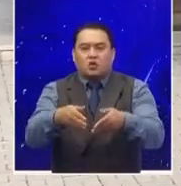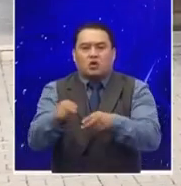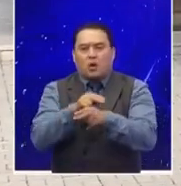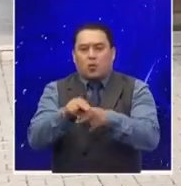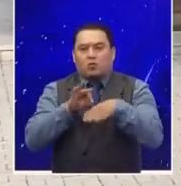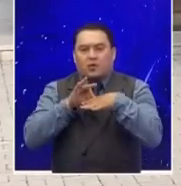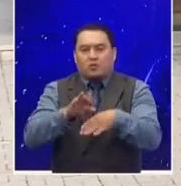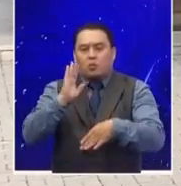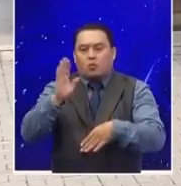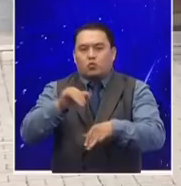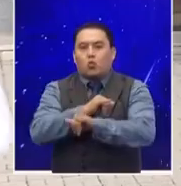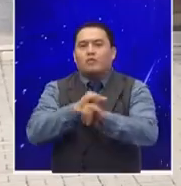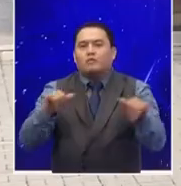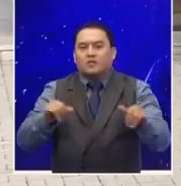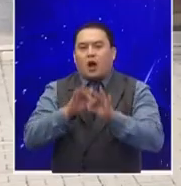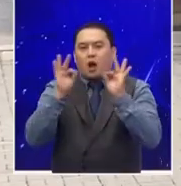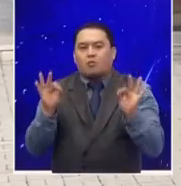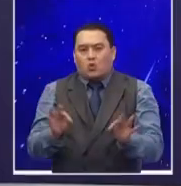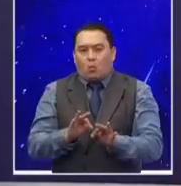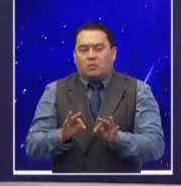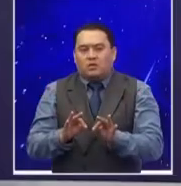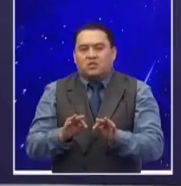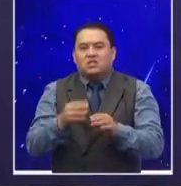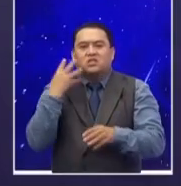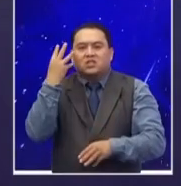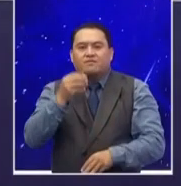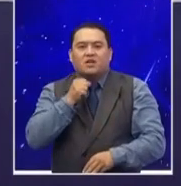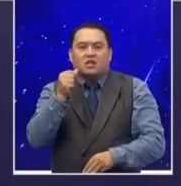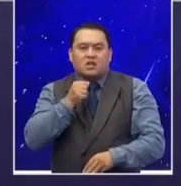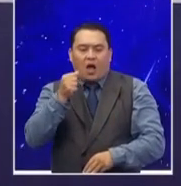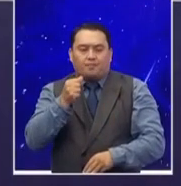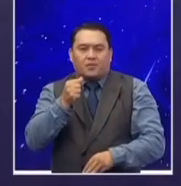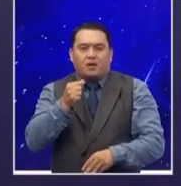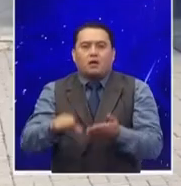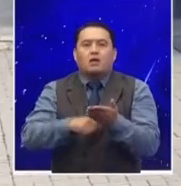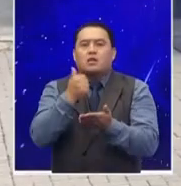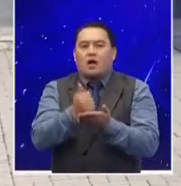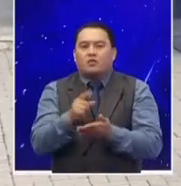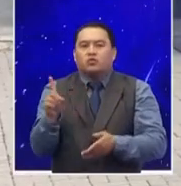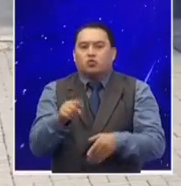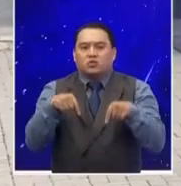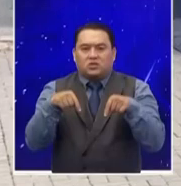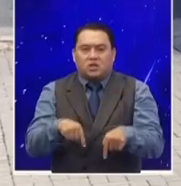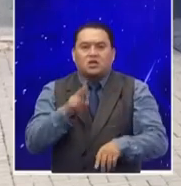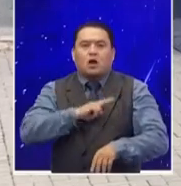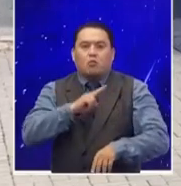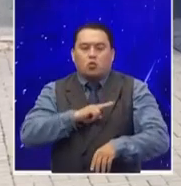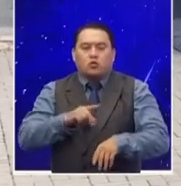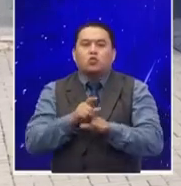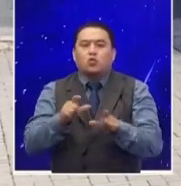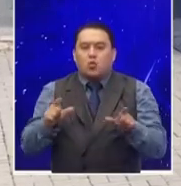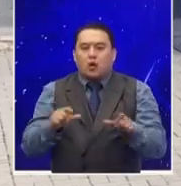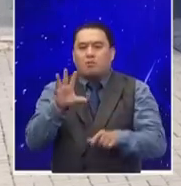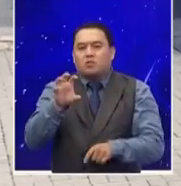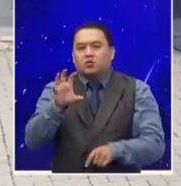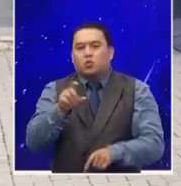отремонтируем и будем увеличивать объем вот, свеклы. Потом самое главное, то, что здесь работают люди.